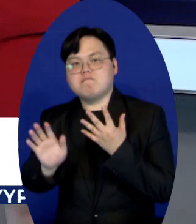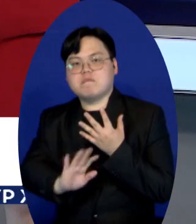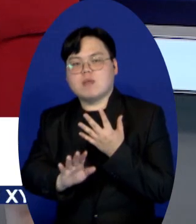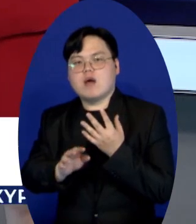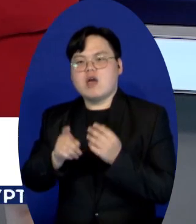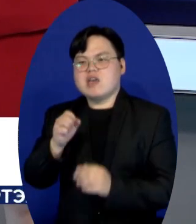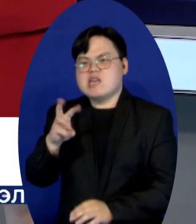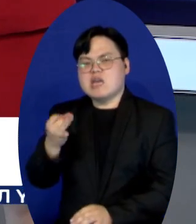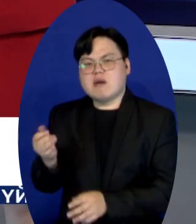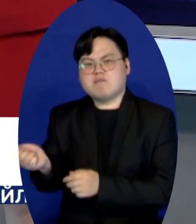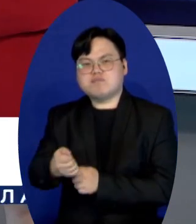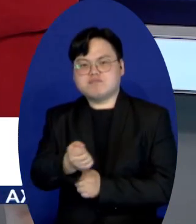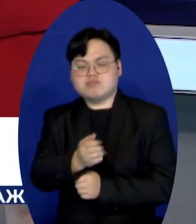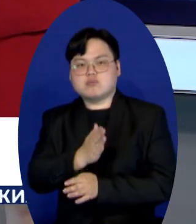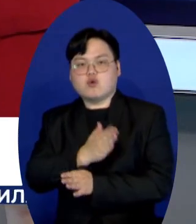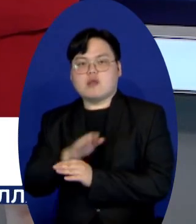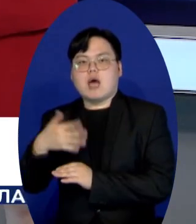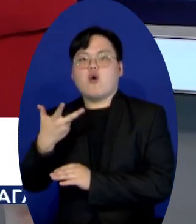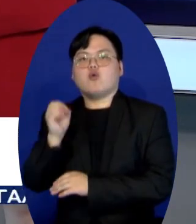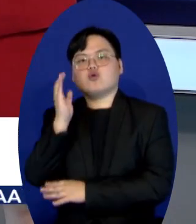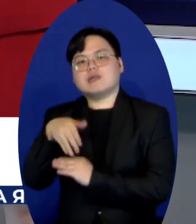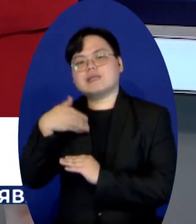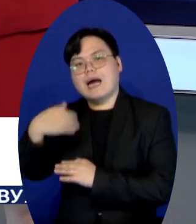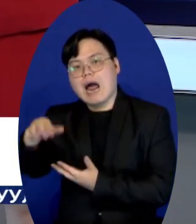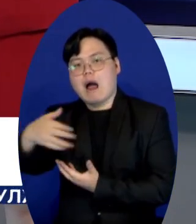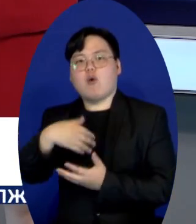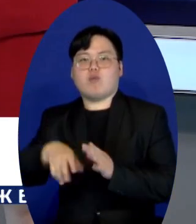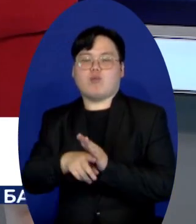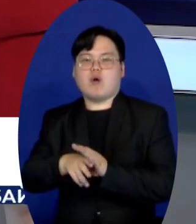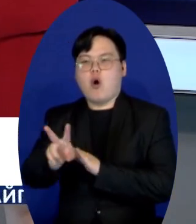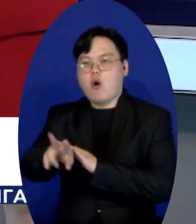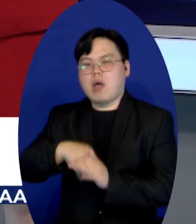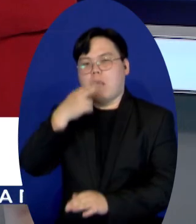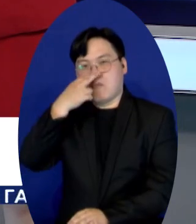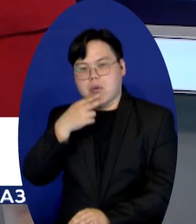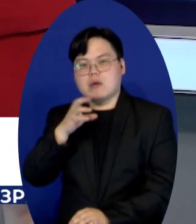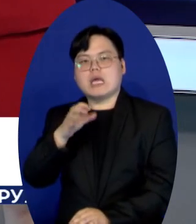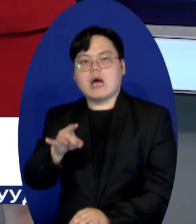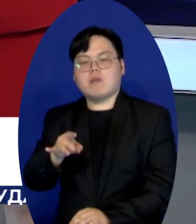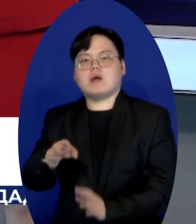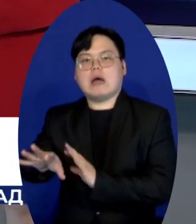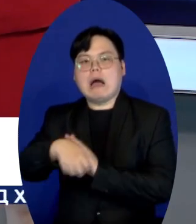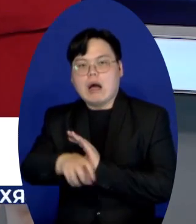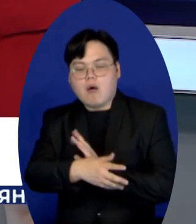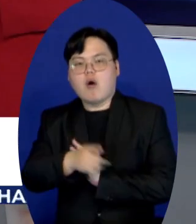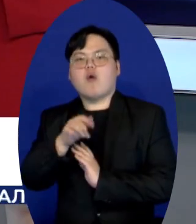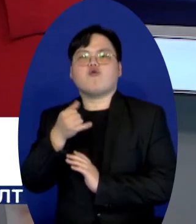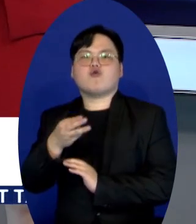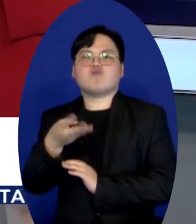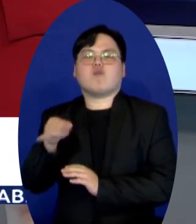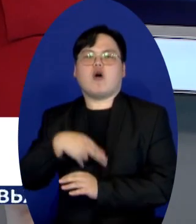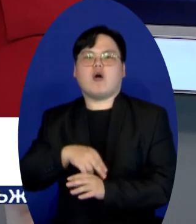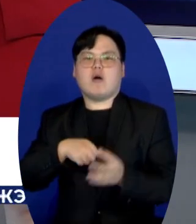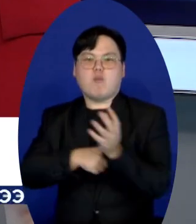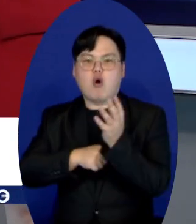бодис тацснаас 30 хоногийн дараа түүх ийм боломжтой юм байна. За хулгай замаар самар бэлтгэх хуш модонд гэмтэл